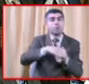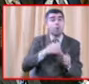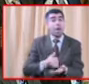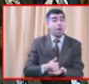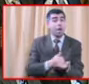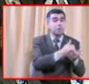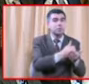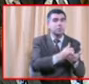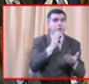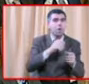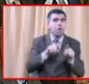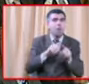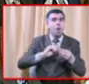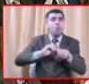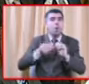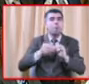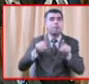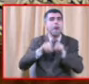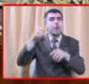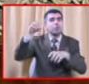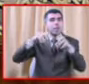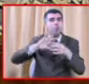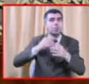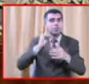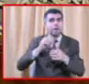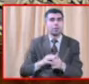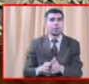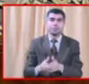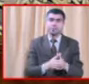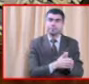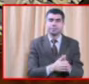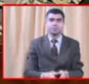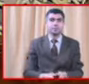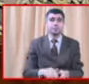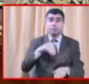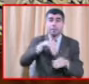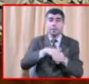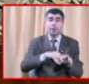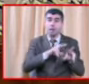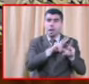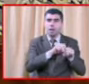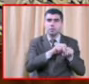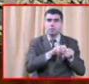المرصود للكوارث وكيفاش. شكرا السيده النائبه، الكلمه لفريق الاتحاد السوري، تفضل.